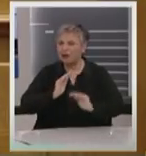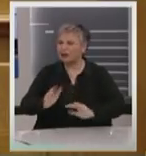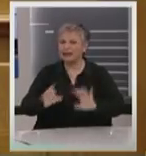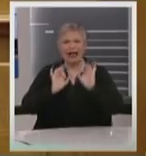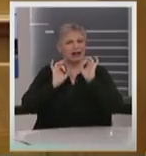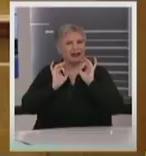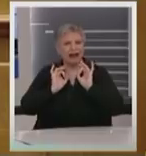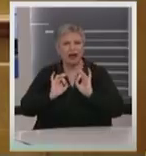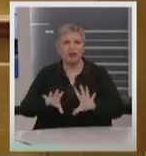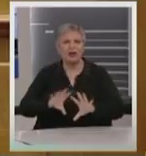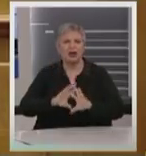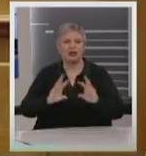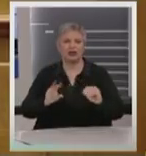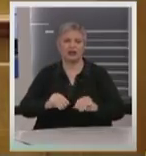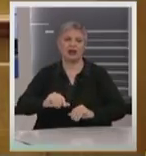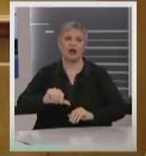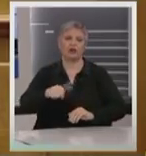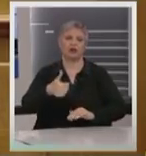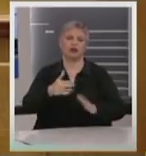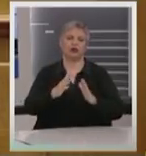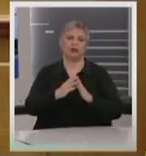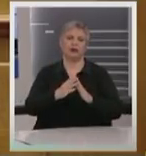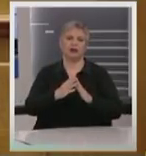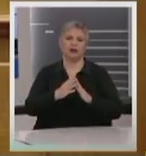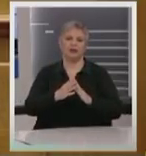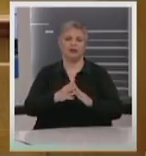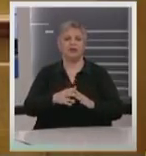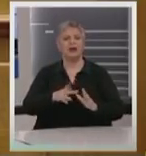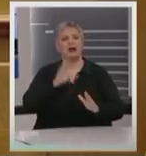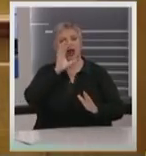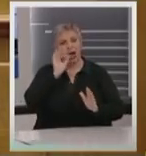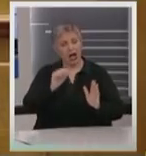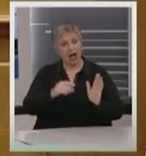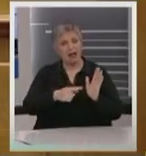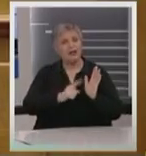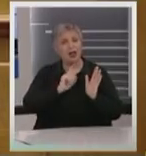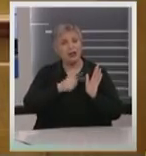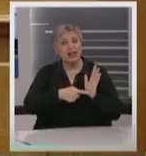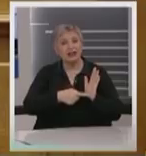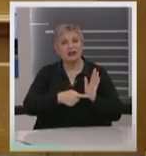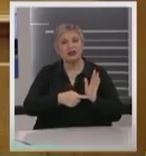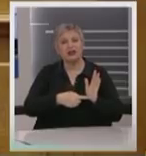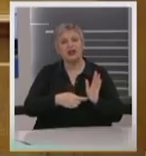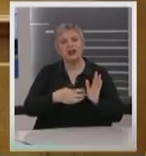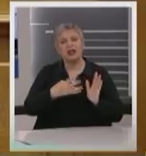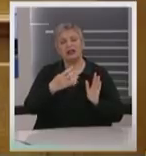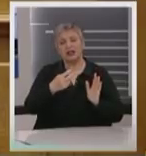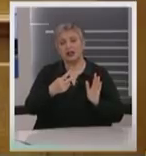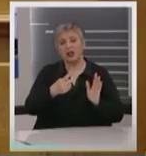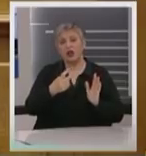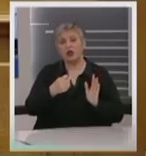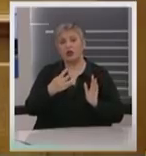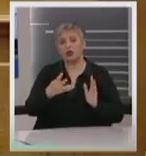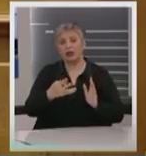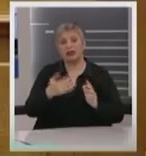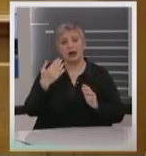κατοικία. Η αλήθεια είναι ότι καταργήσατε τη διάταξη του 42-24 του 2013, η οποία προστάτευε